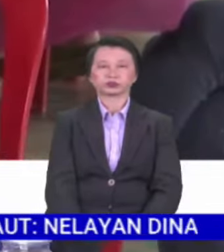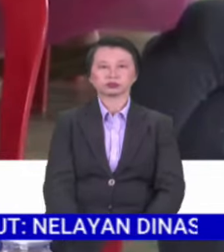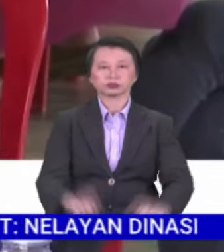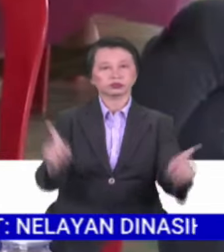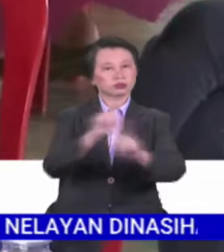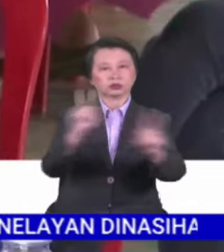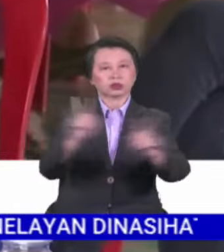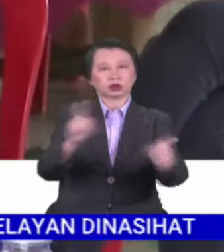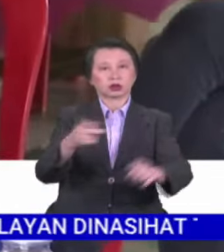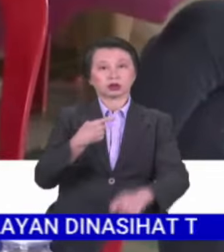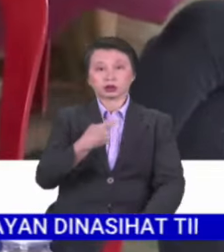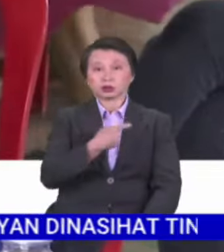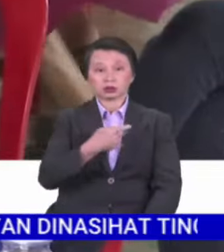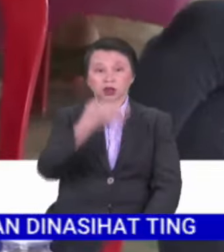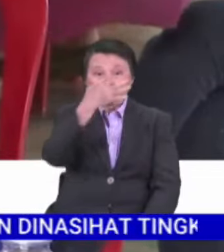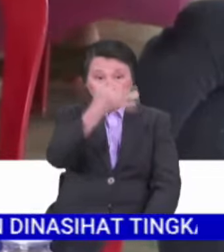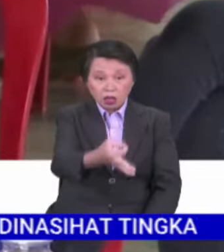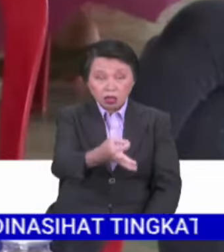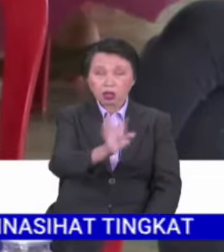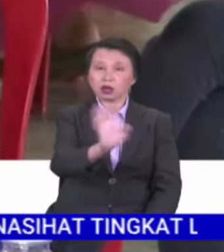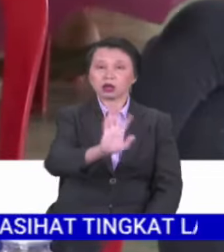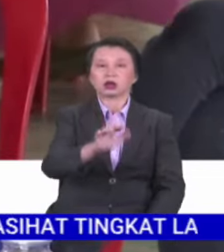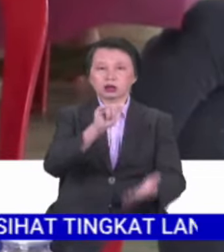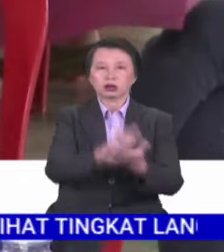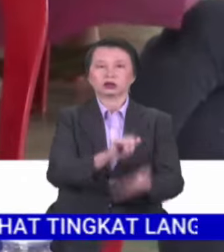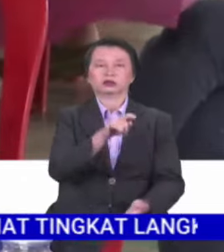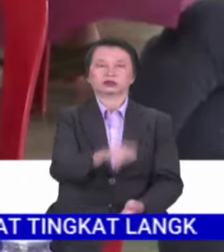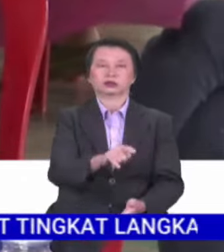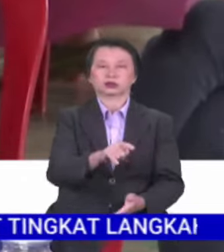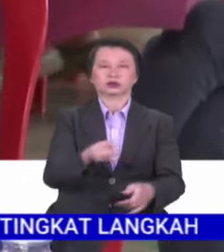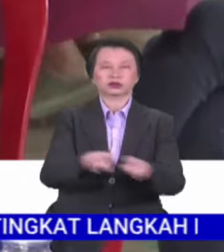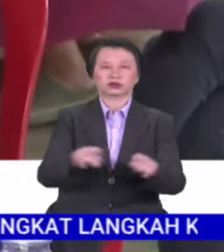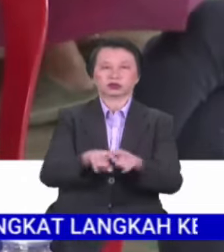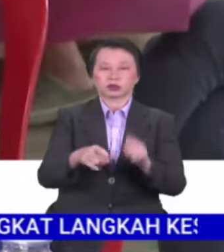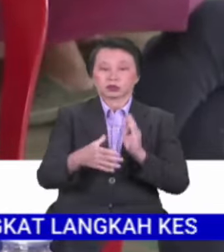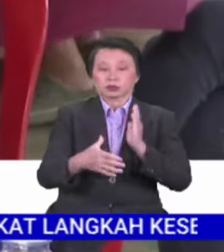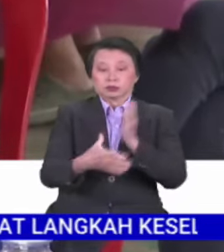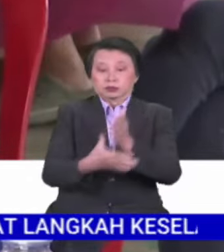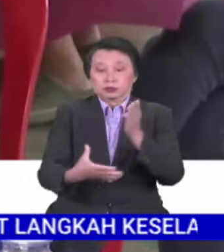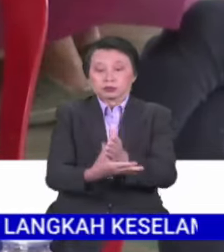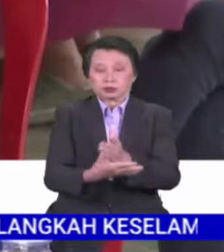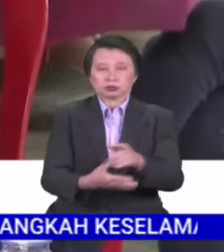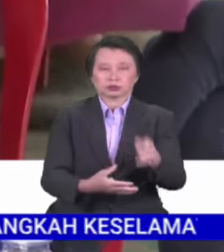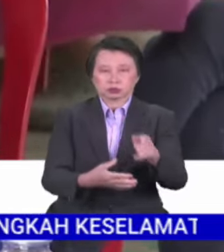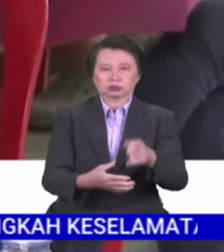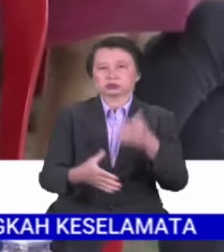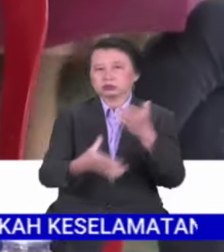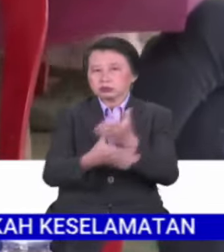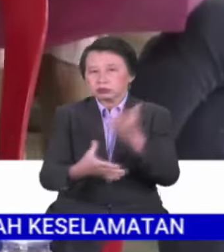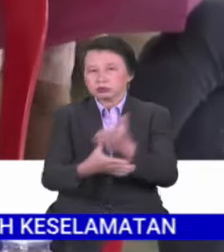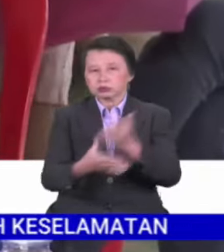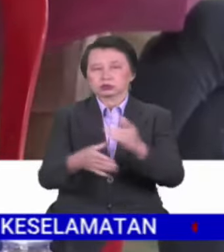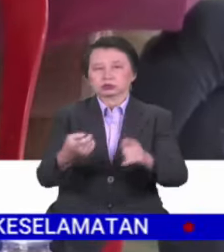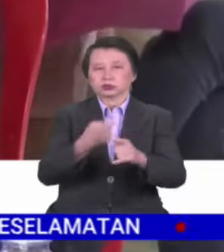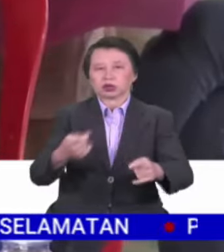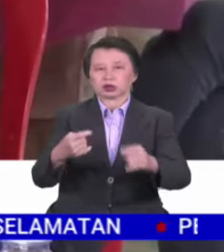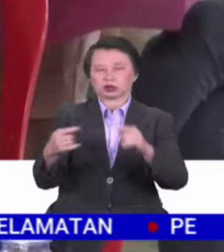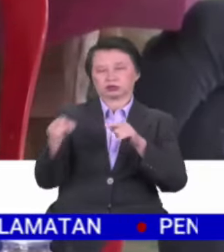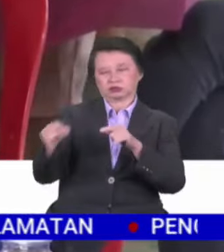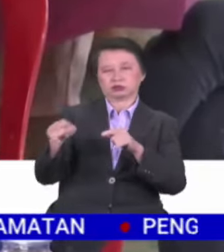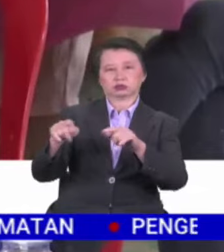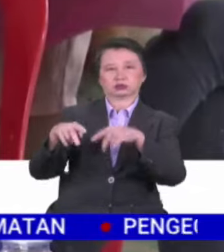Jangan kita terpengaruh. Ini merupakan cyber perang psikologi daripada parti